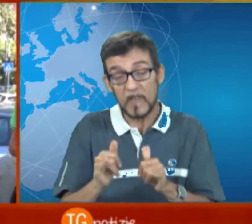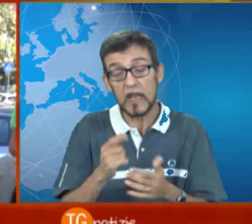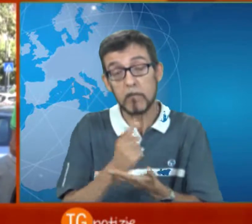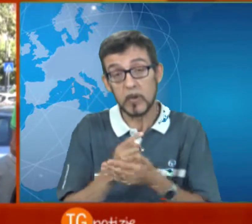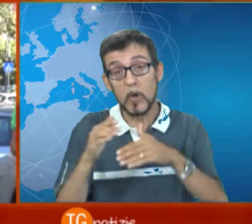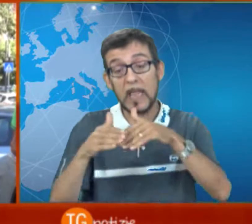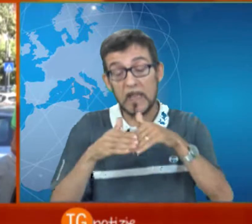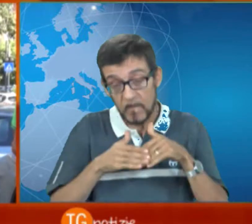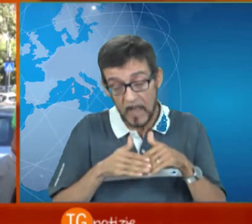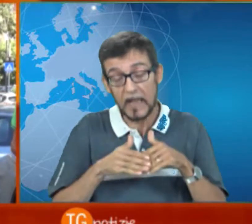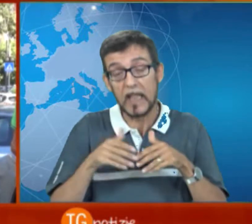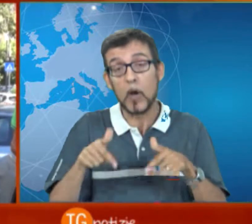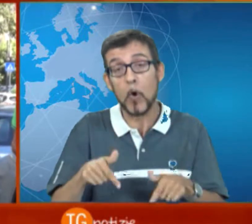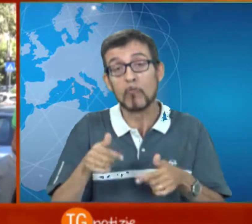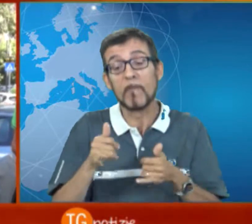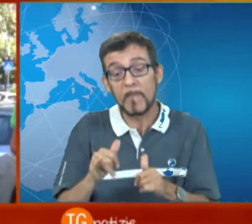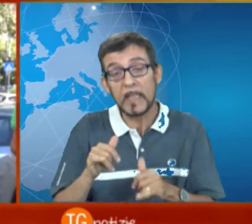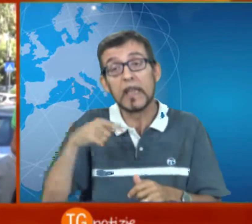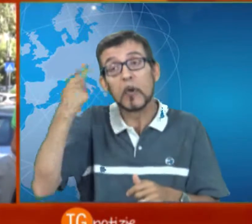come figli e domani come genitori.